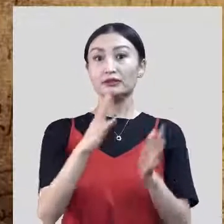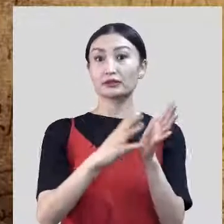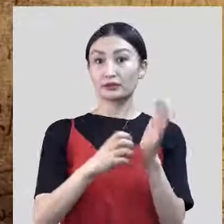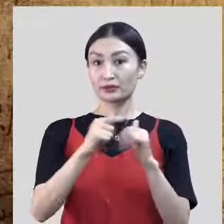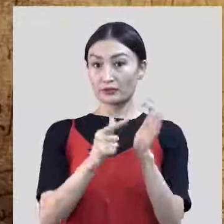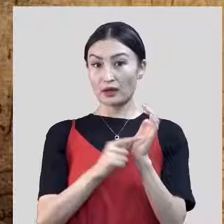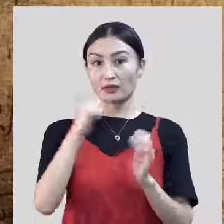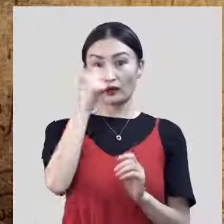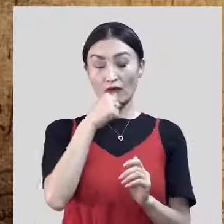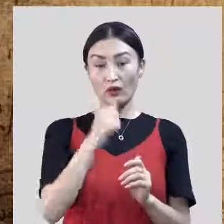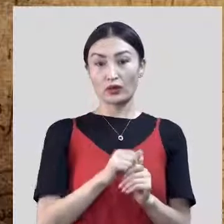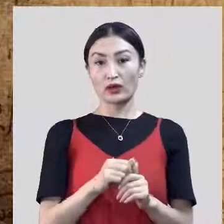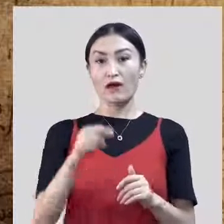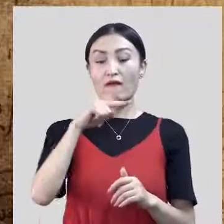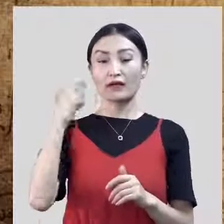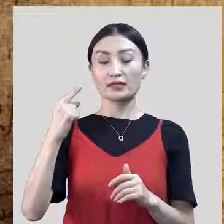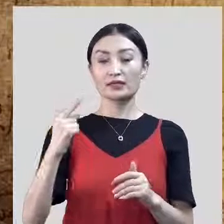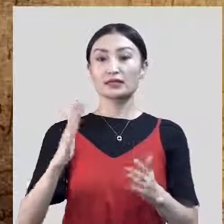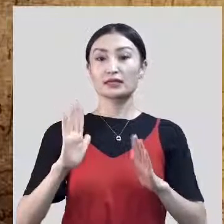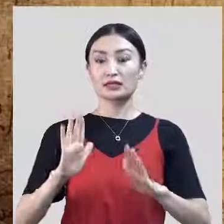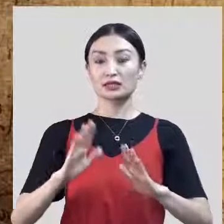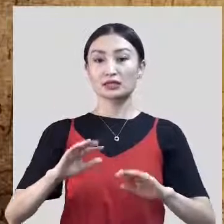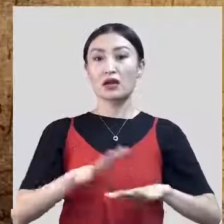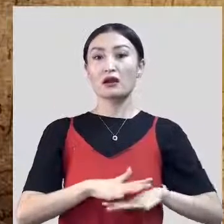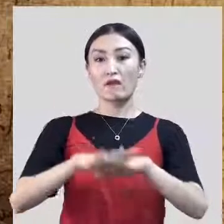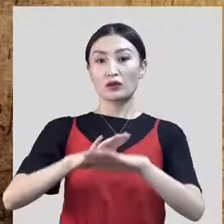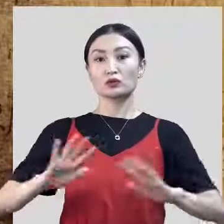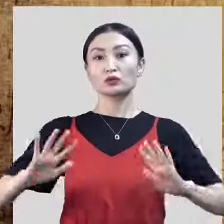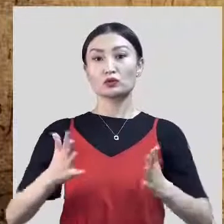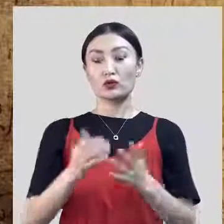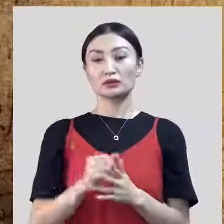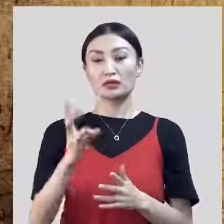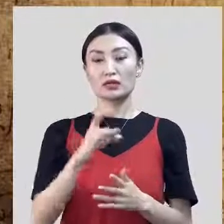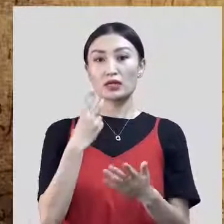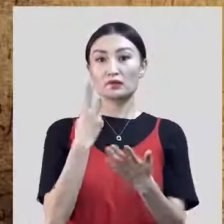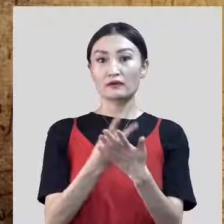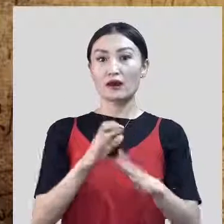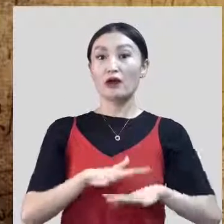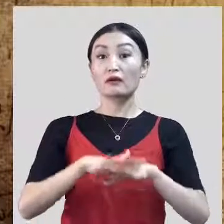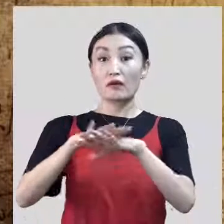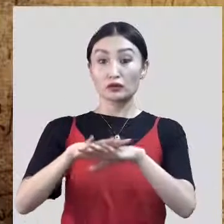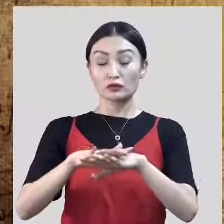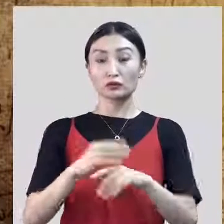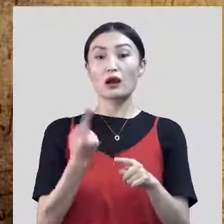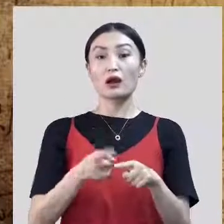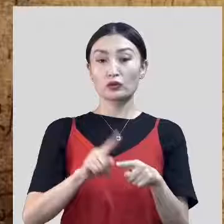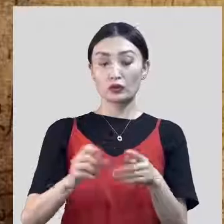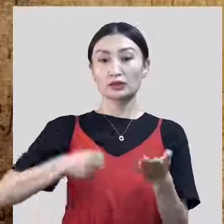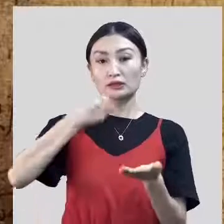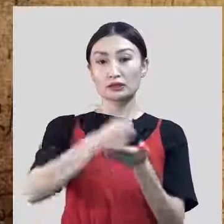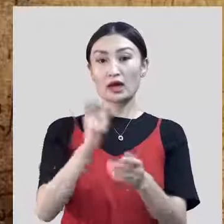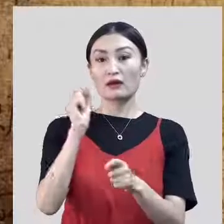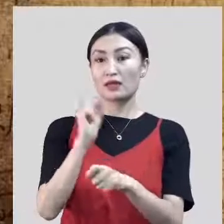1917 года в россии сложилась революционная ситуация назревала революция которая ставила